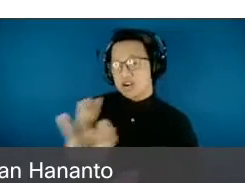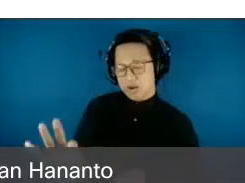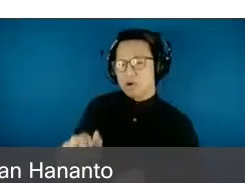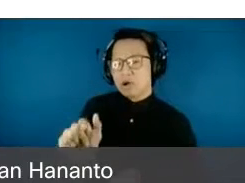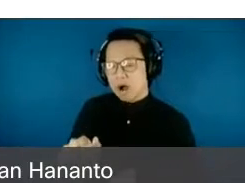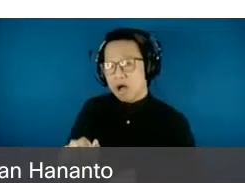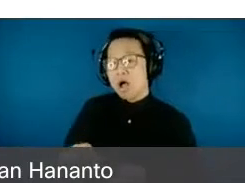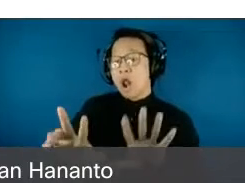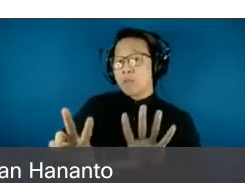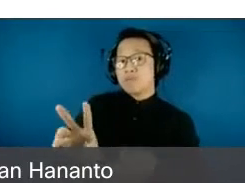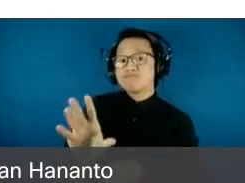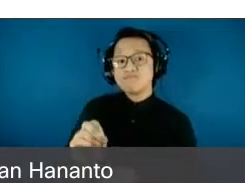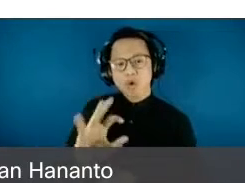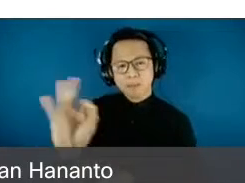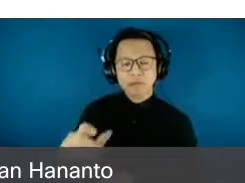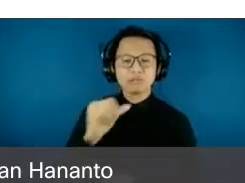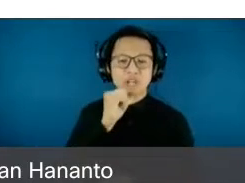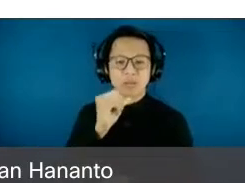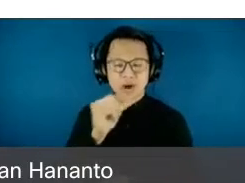80%-nya perempuan.